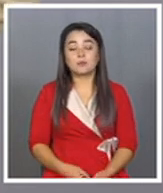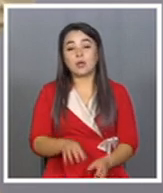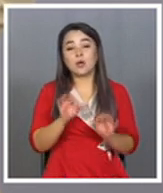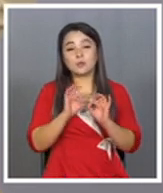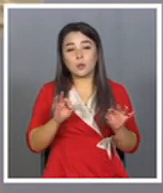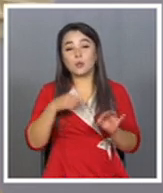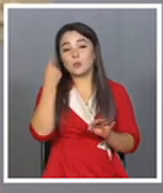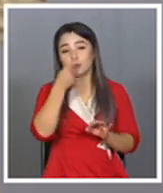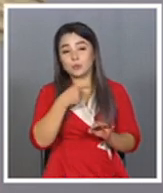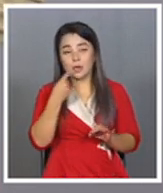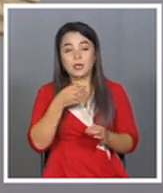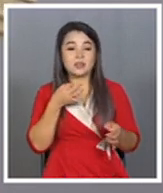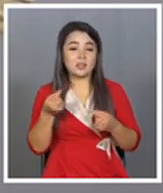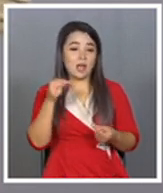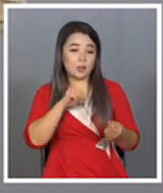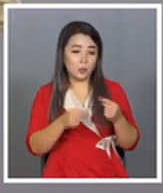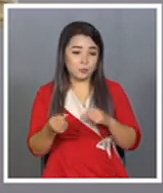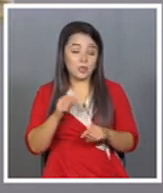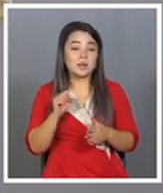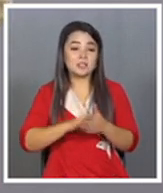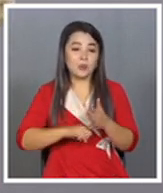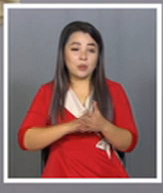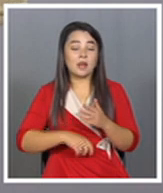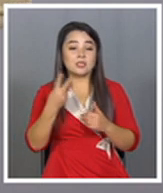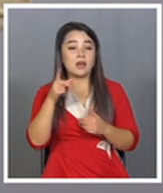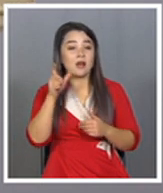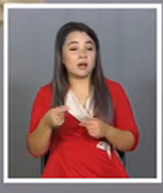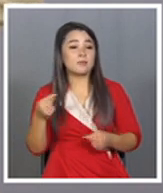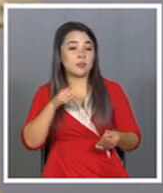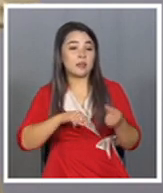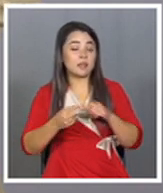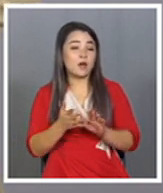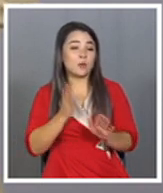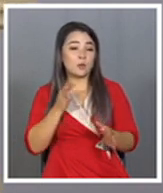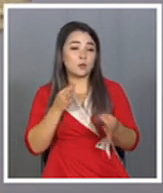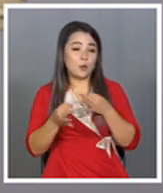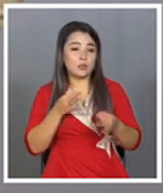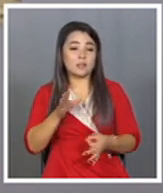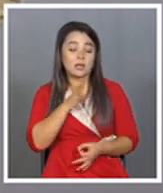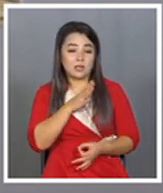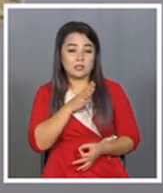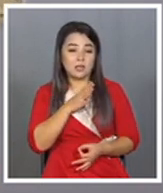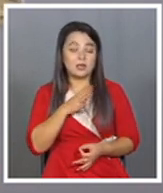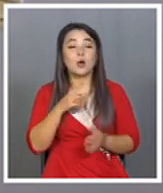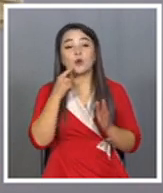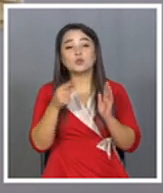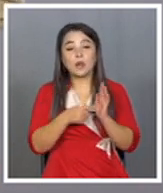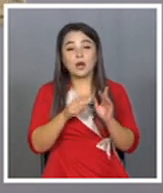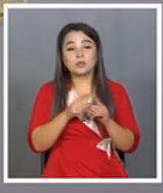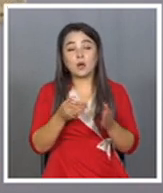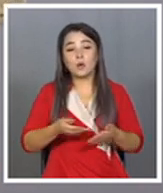Сөйлеудің түрі – диалог. Себебі екі адам кезектесіп сөйлескен. Сұрақ қою